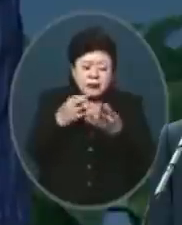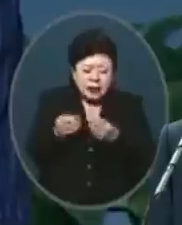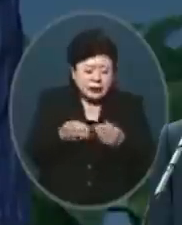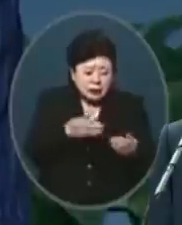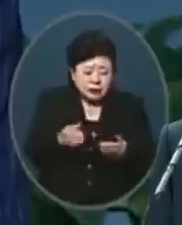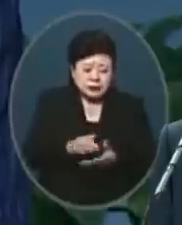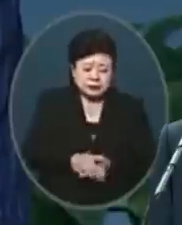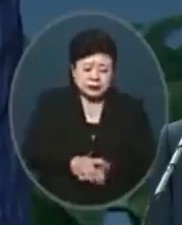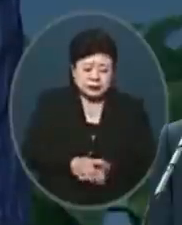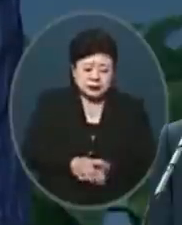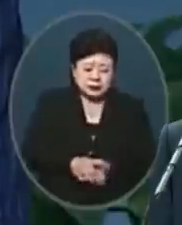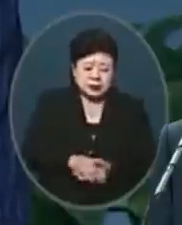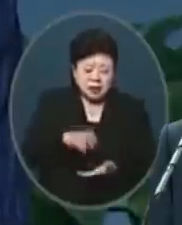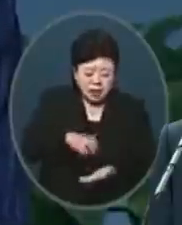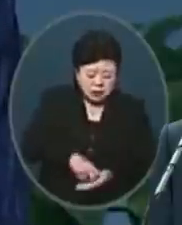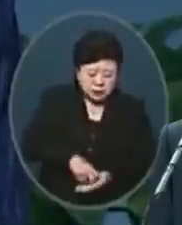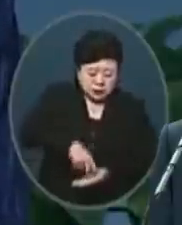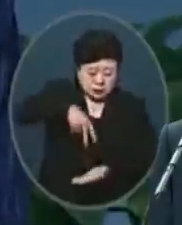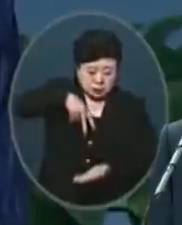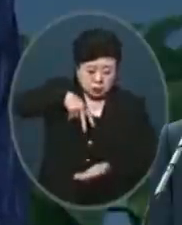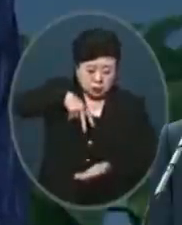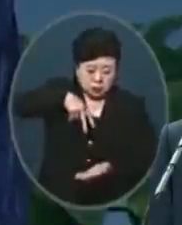행했습니다. 안진뱅이도 일으키고